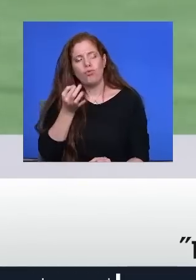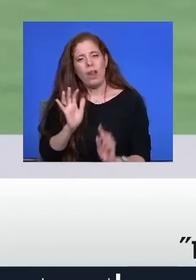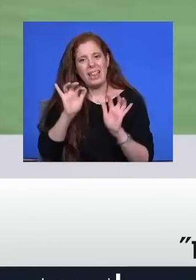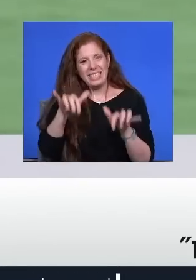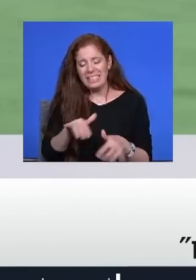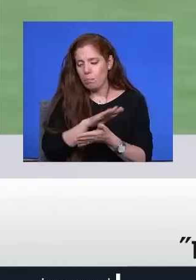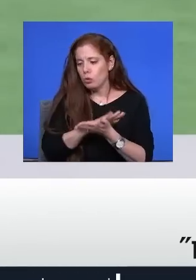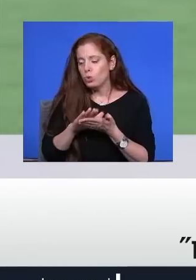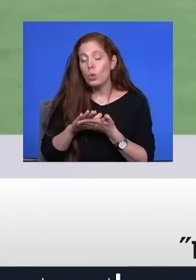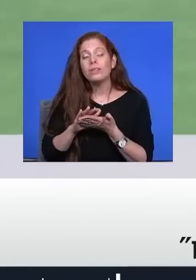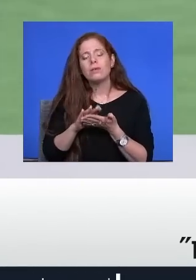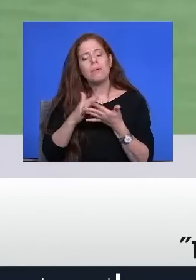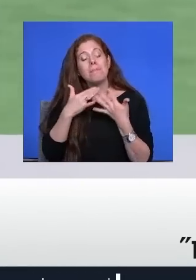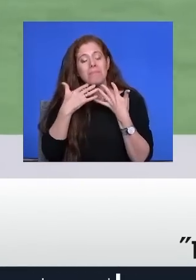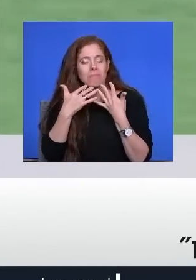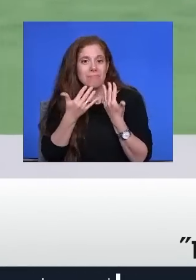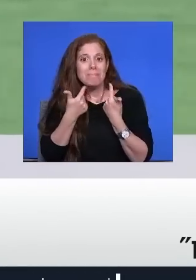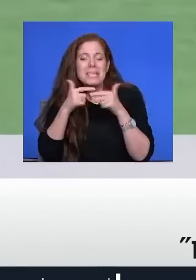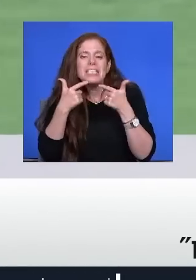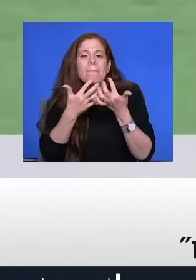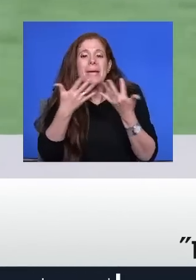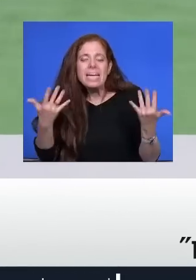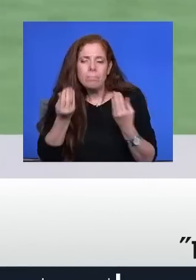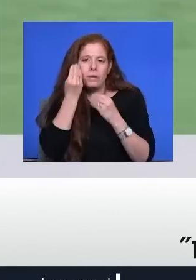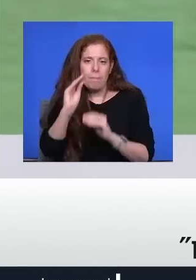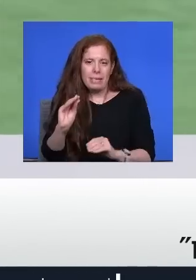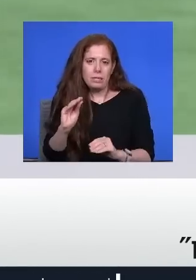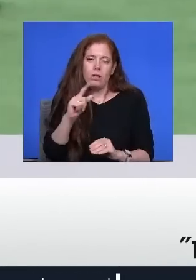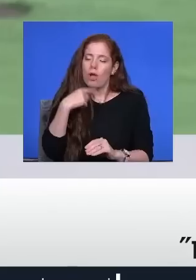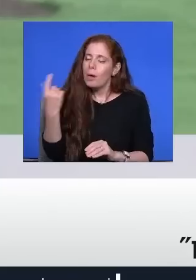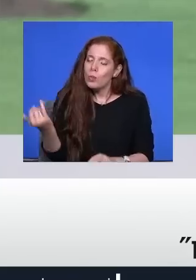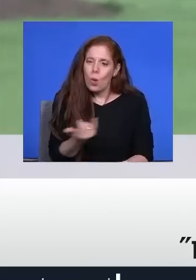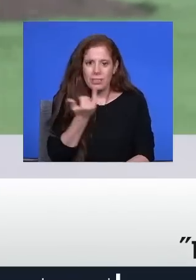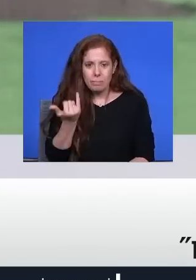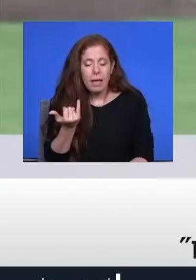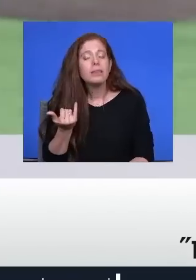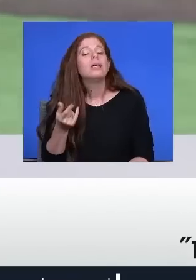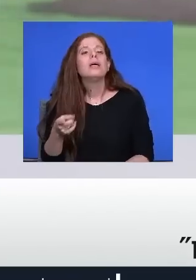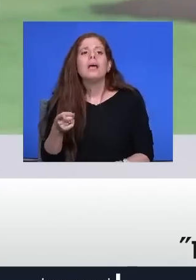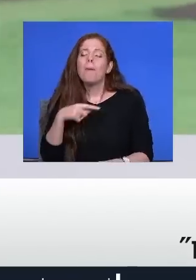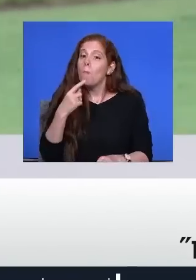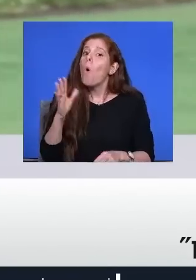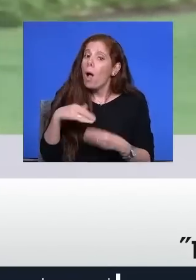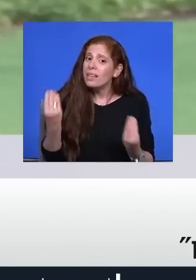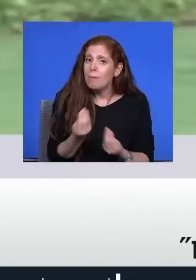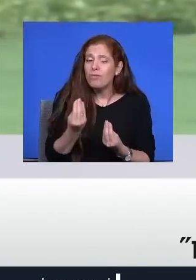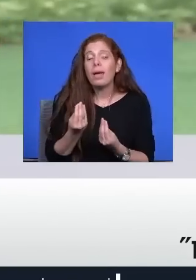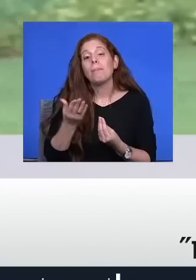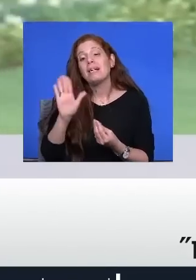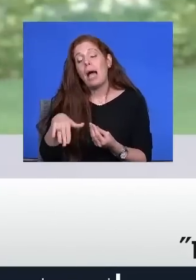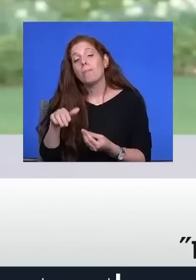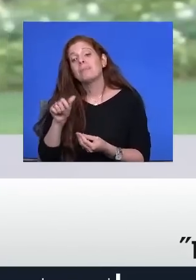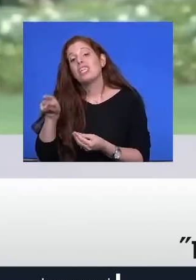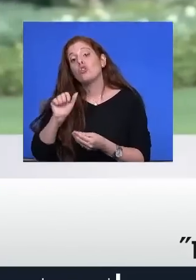המסר שאמרנו כל הזמן, צריך פשרה. האמת היא שדברי הנשיא אמרו עוד כמה דברים, בין היתר העובדה שראש הממשלה נתניהו